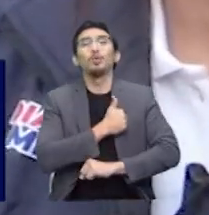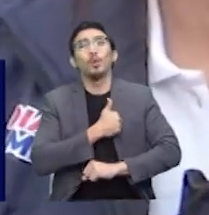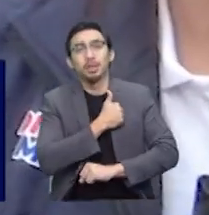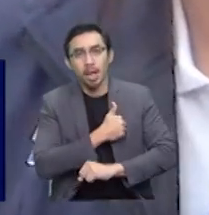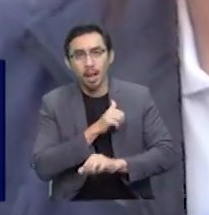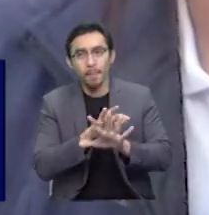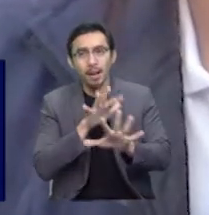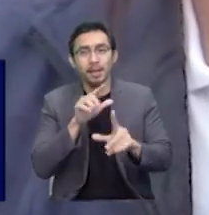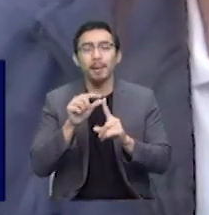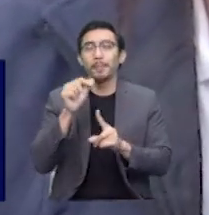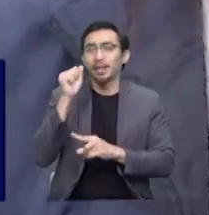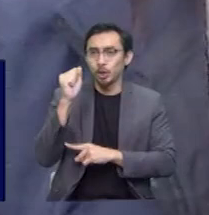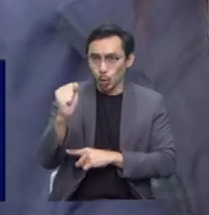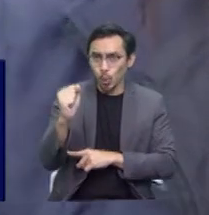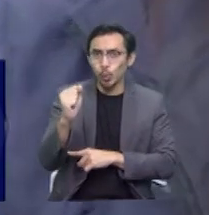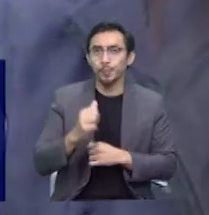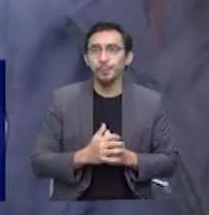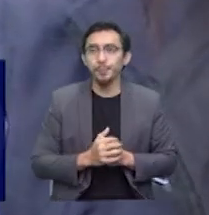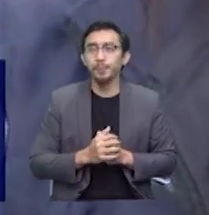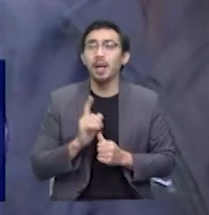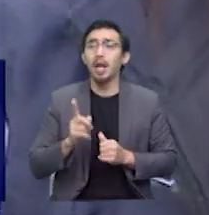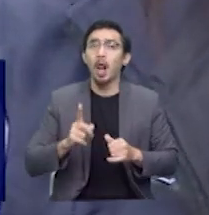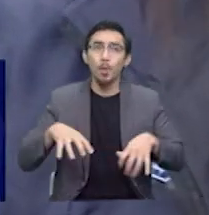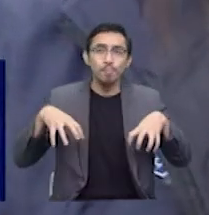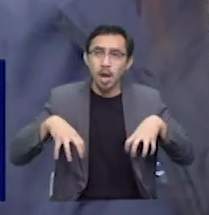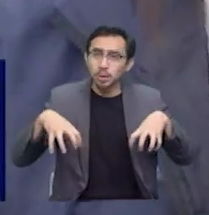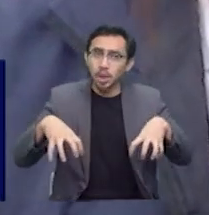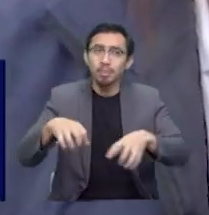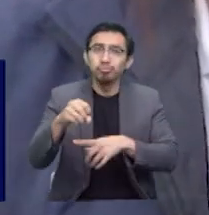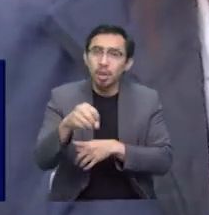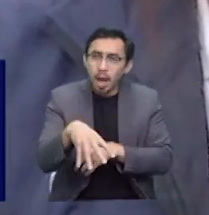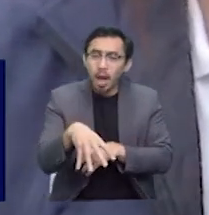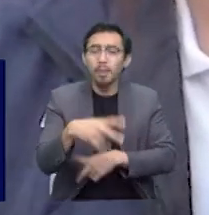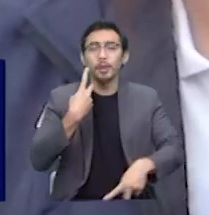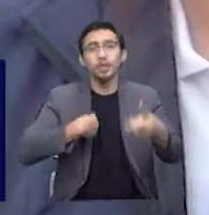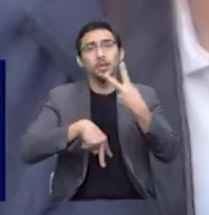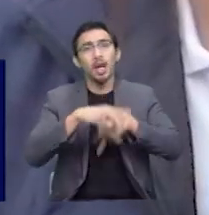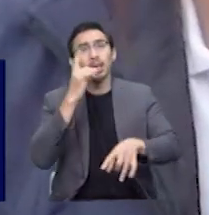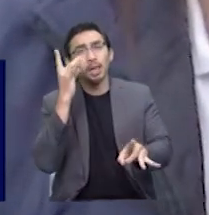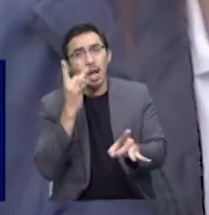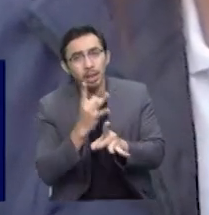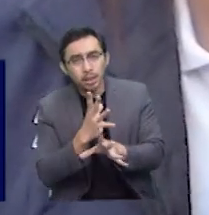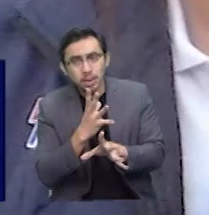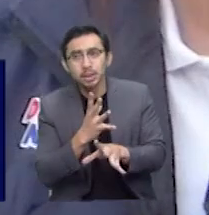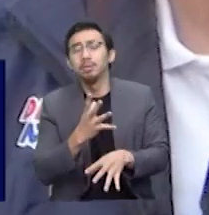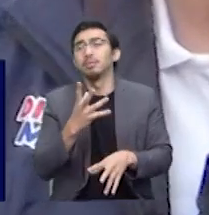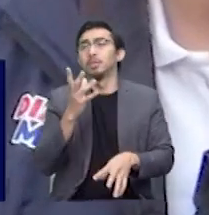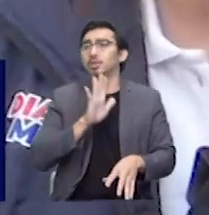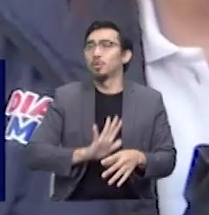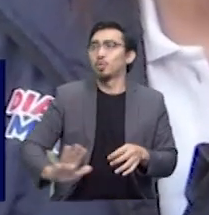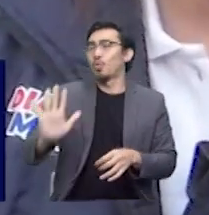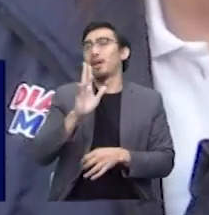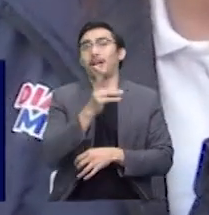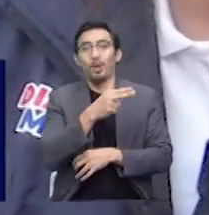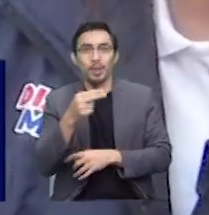cek kesehatan gratis dan pasar murah minyak goreng yang sudah kami lakukan masif di seluruh Indonesia. Partai Perindo hadir memang